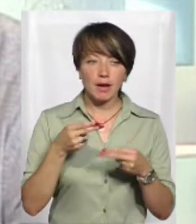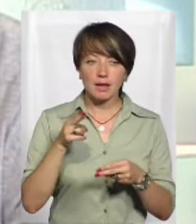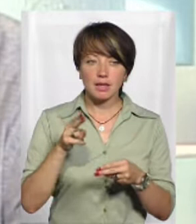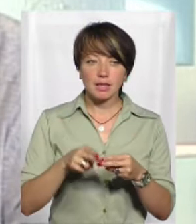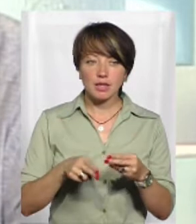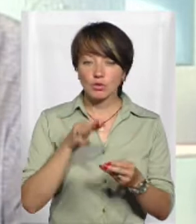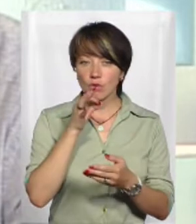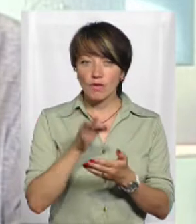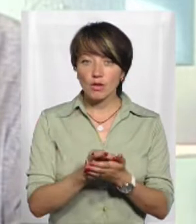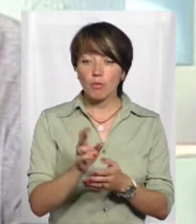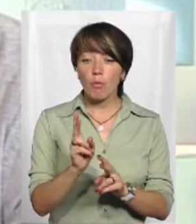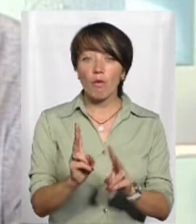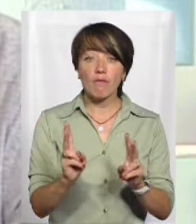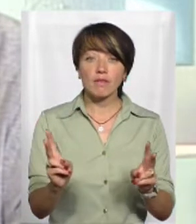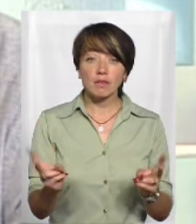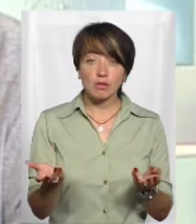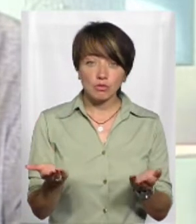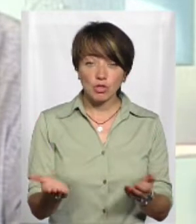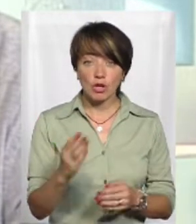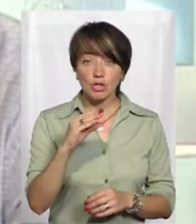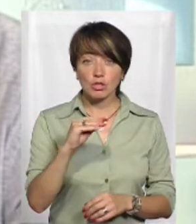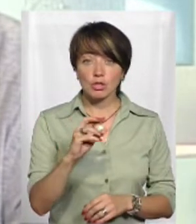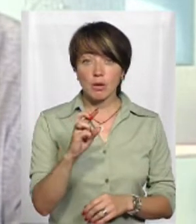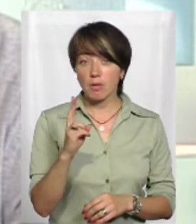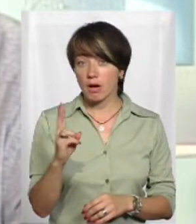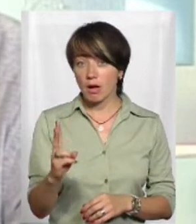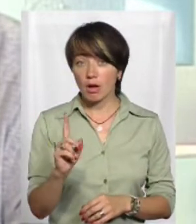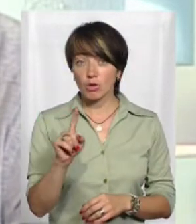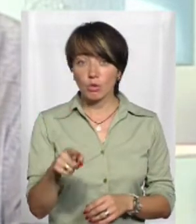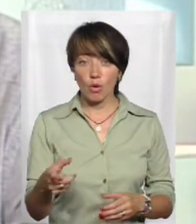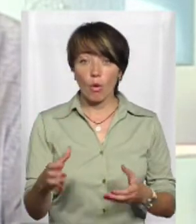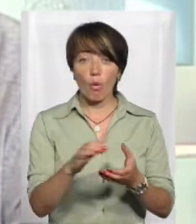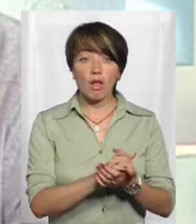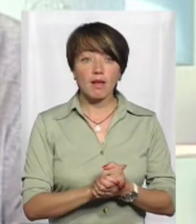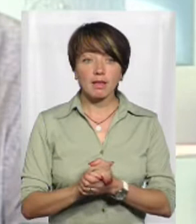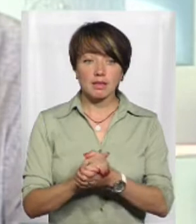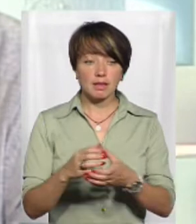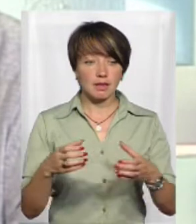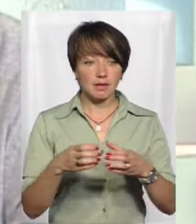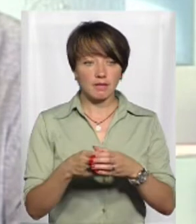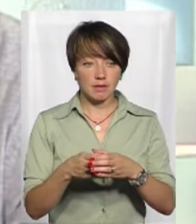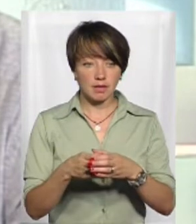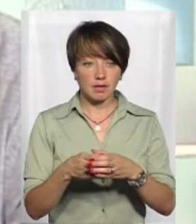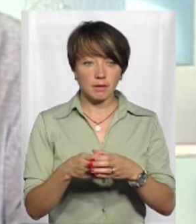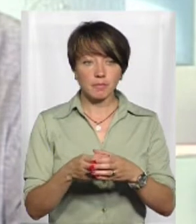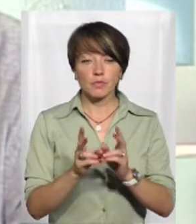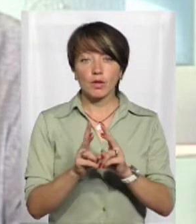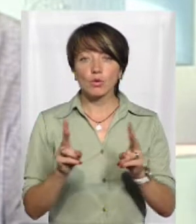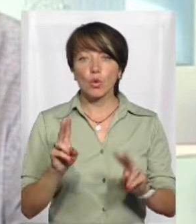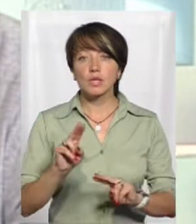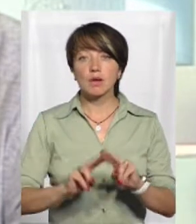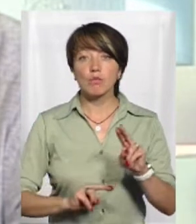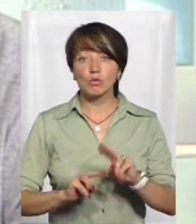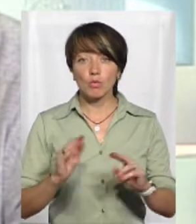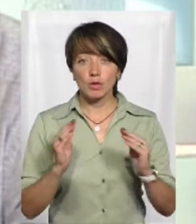кінечного відповідача, оскільки ЖБК – це той колективний, да, такий, скажімо так, споживач, той, хто